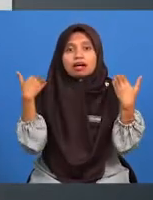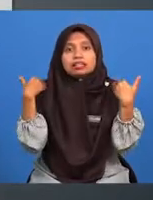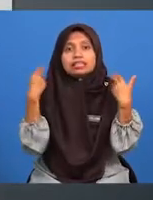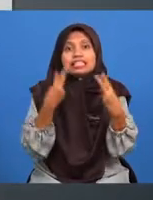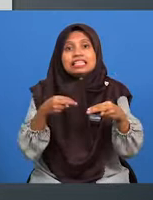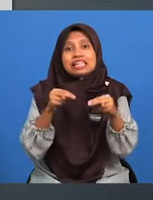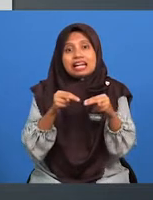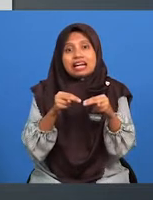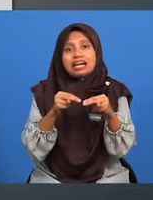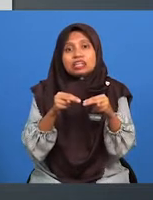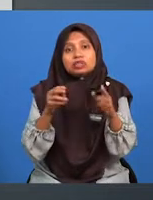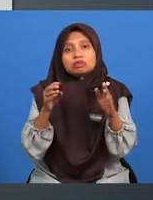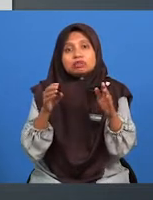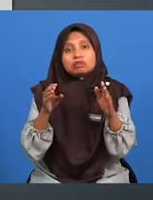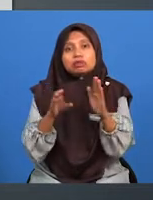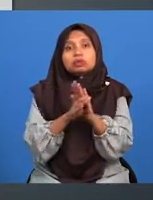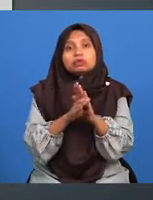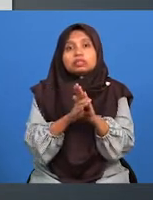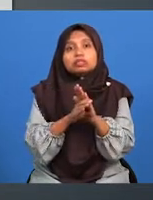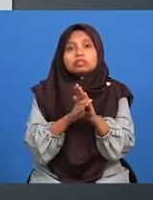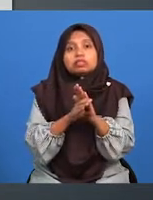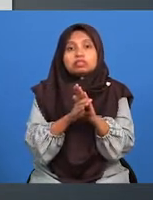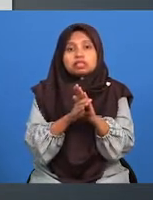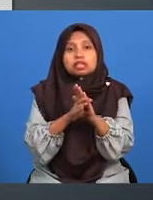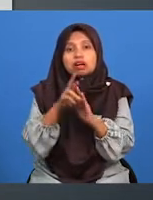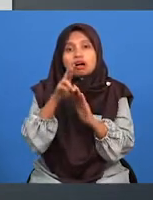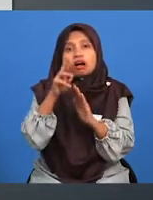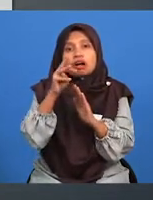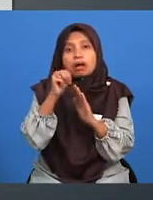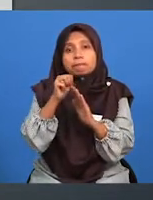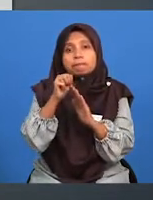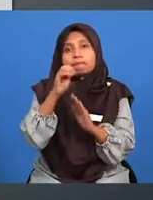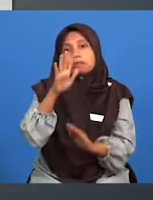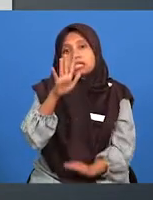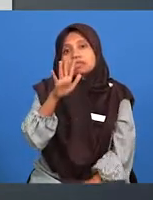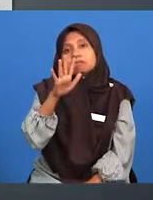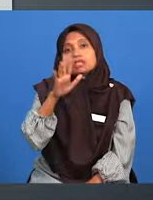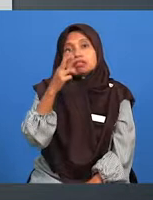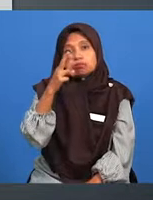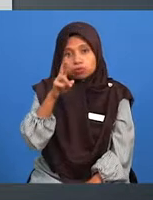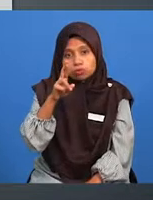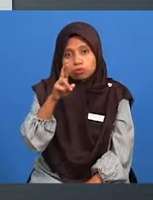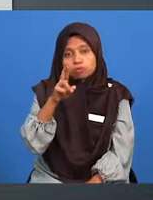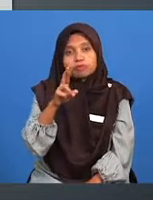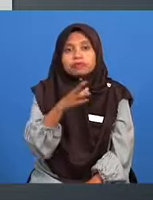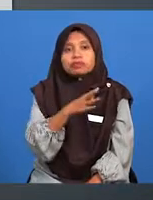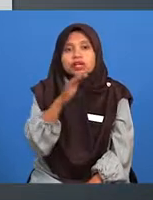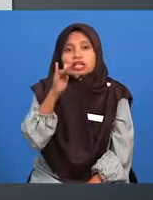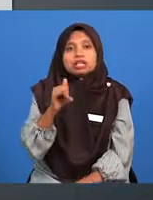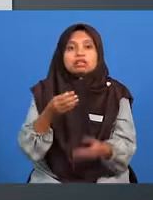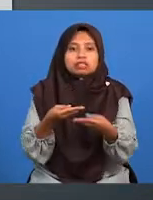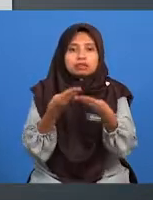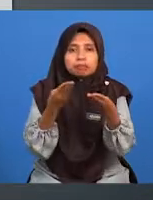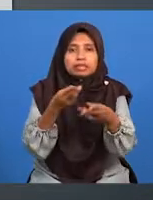nilai tertentu atau boleh berfungsi. Contohnya, duit ringgit Malaysia RM5,000